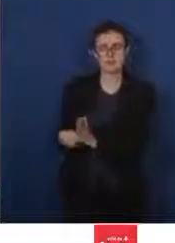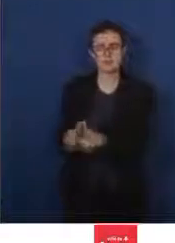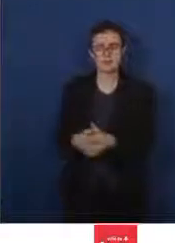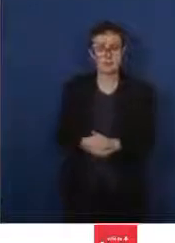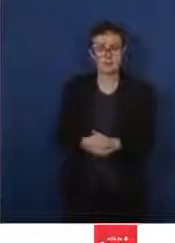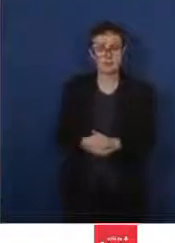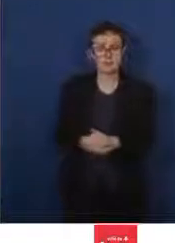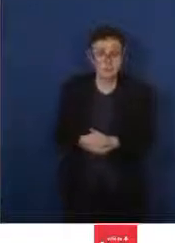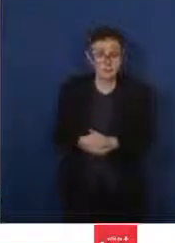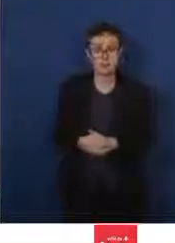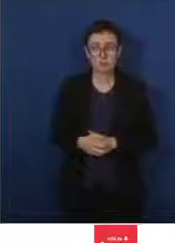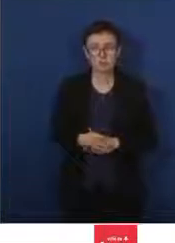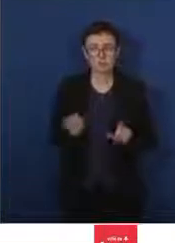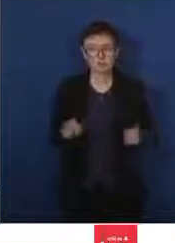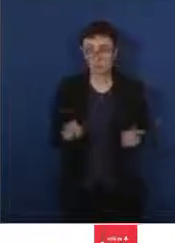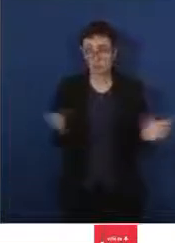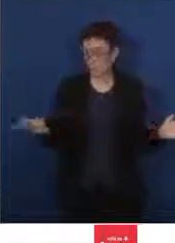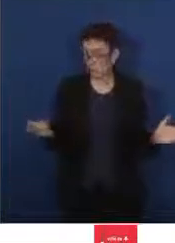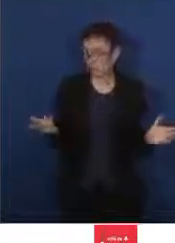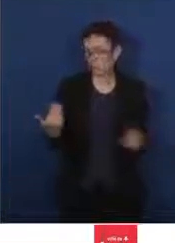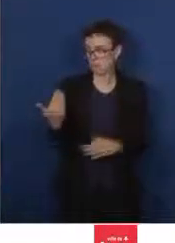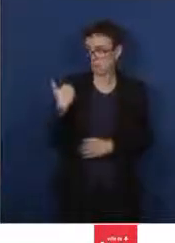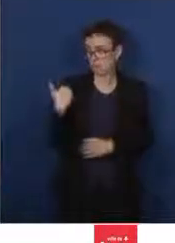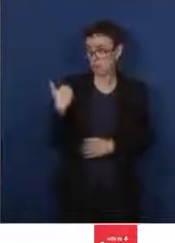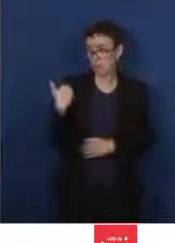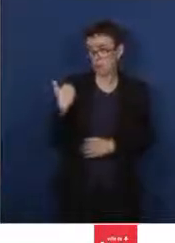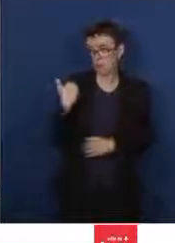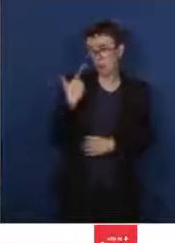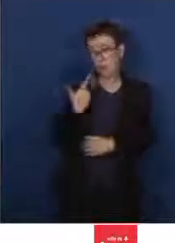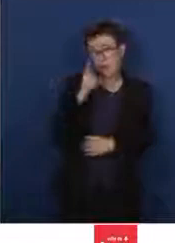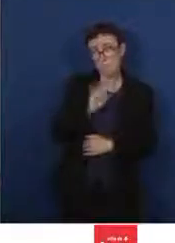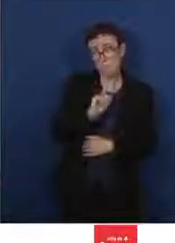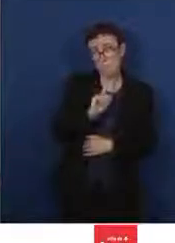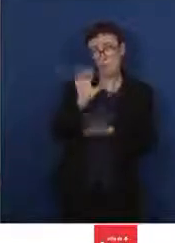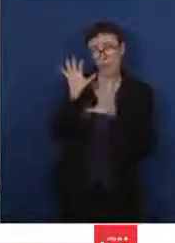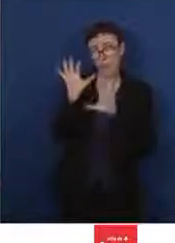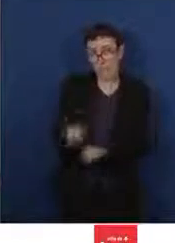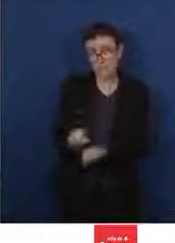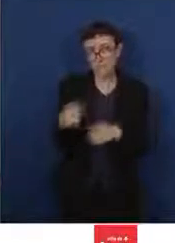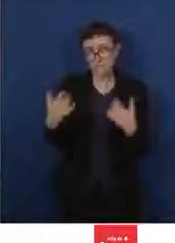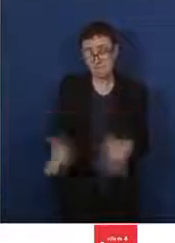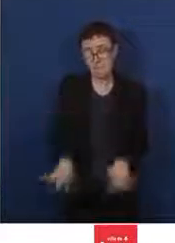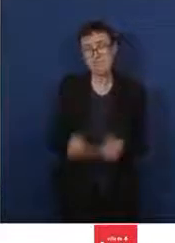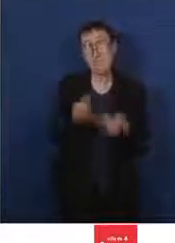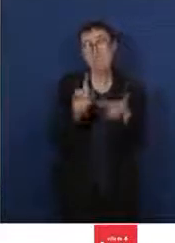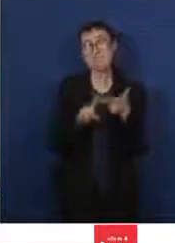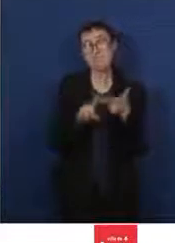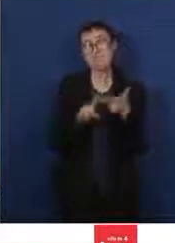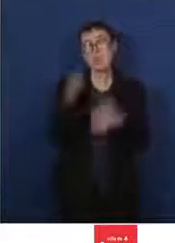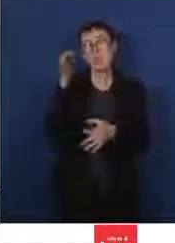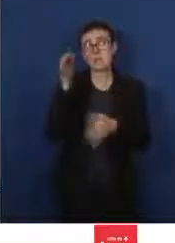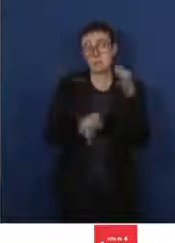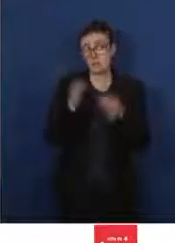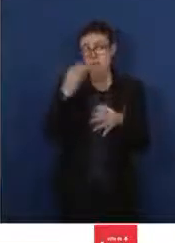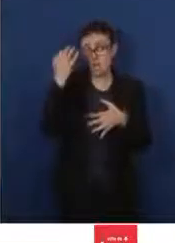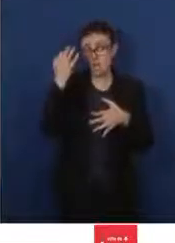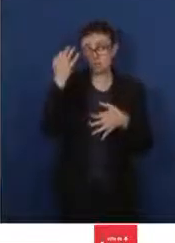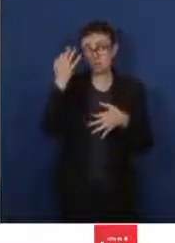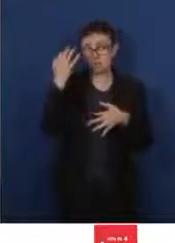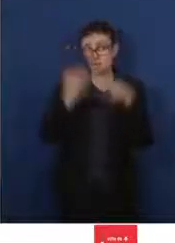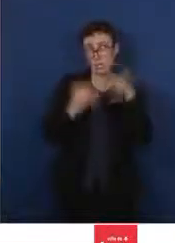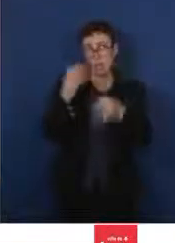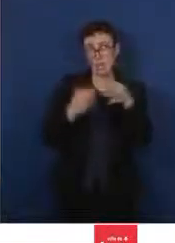agressés, 1 ou 2 homicides par arme à feu, l'incendie du hall d'entrée du tribunal judiciaire, vous envisagiez